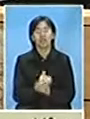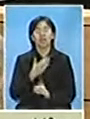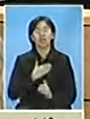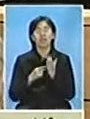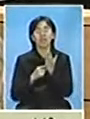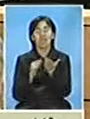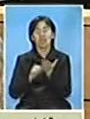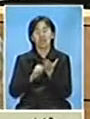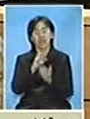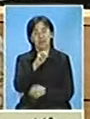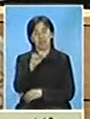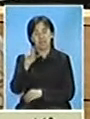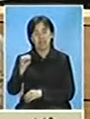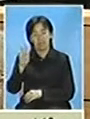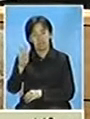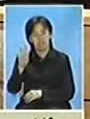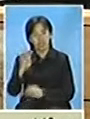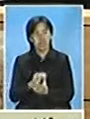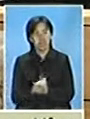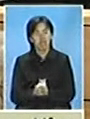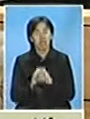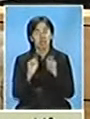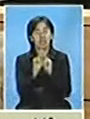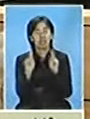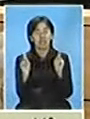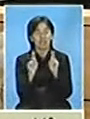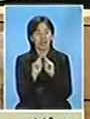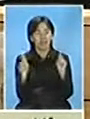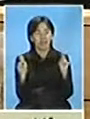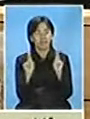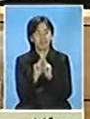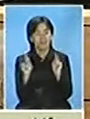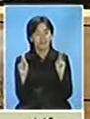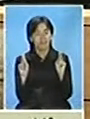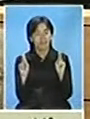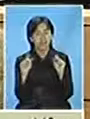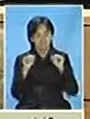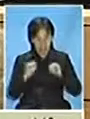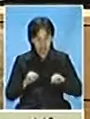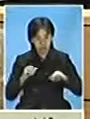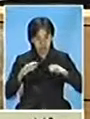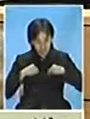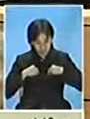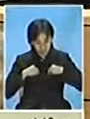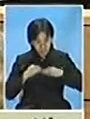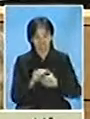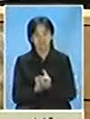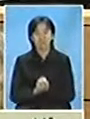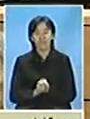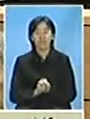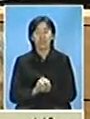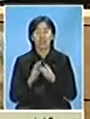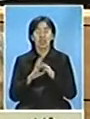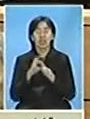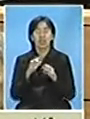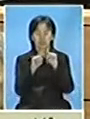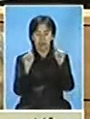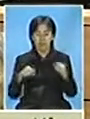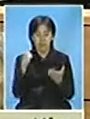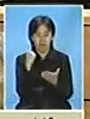ติในส่วนของมาตรา34เนี่ยท่านกรรมาธิการได้เห็นชอบในหลักการส่วนใหญ่นะครับในเรื่องอายุใบอนุญาต